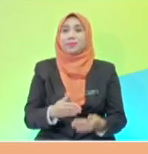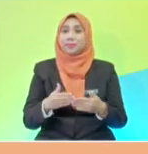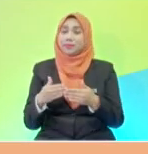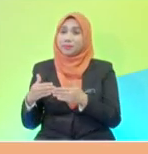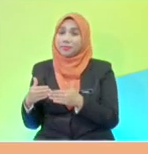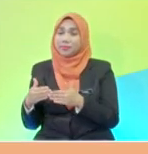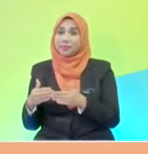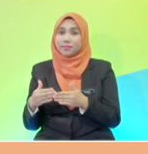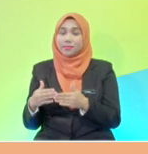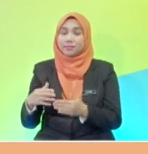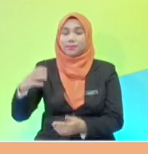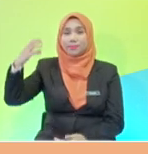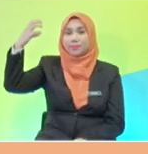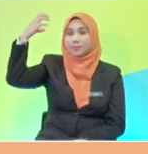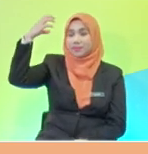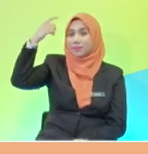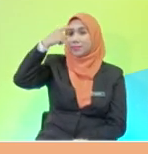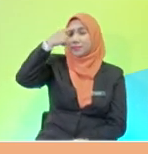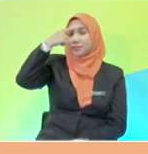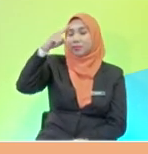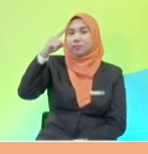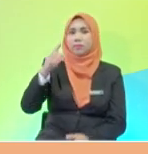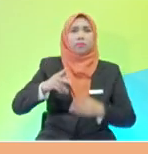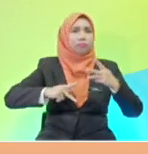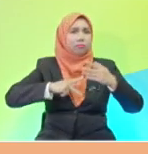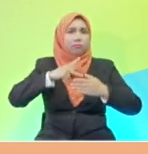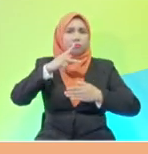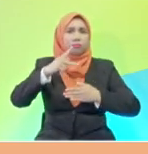membekakan tenaga cahaya untuk proses fotosintesis